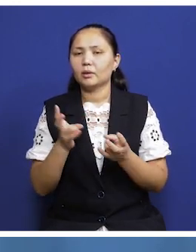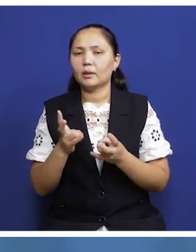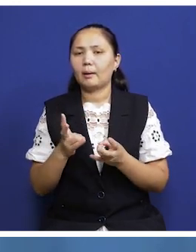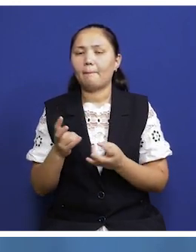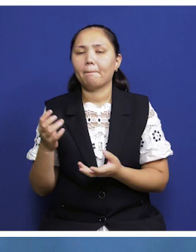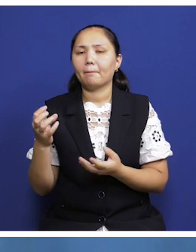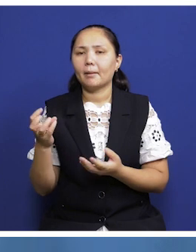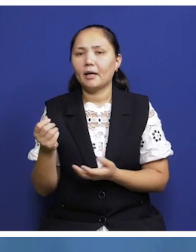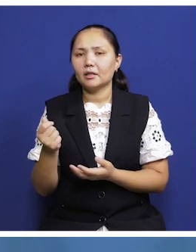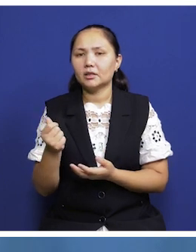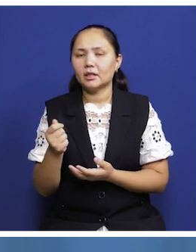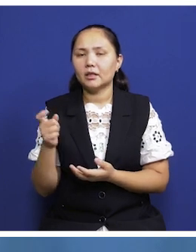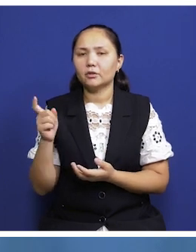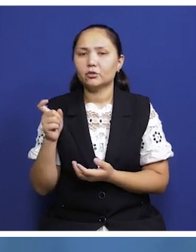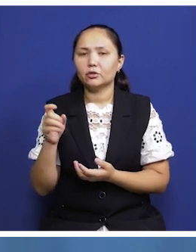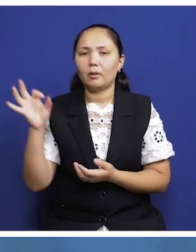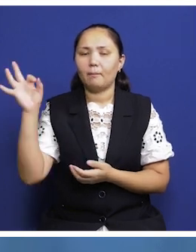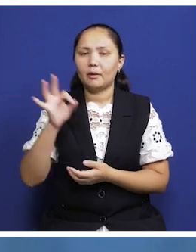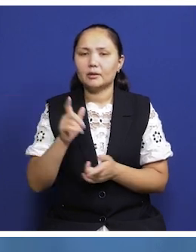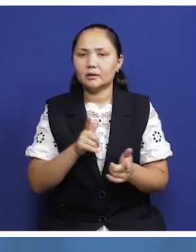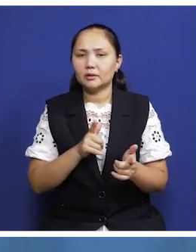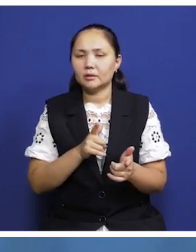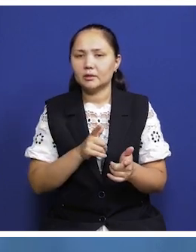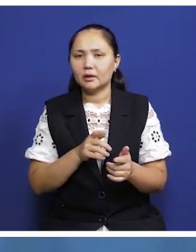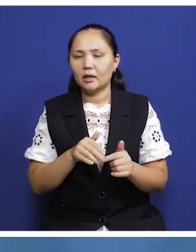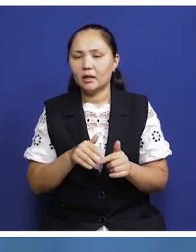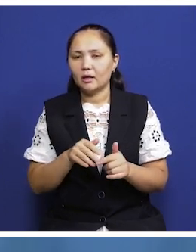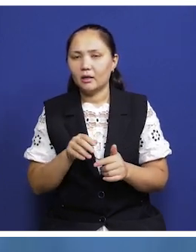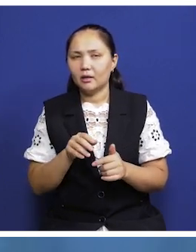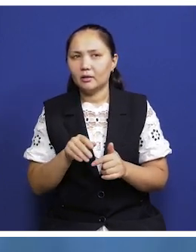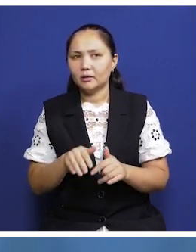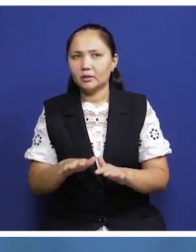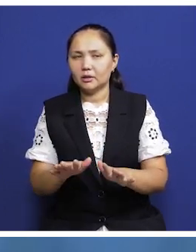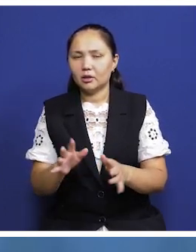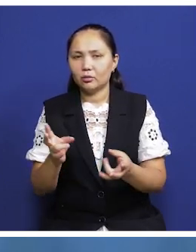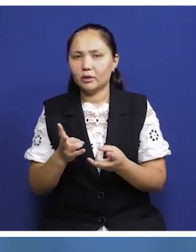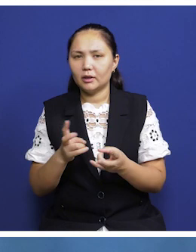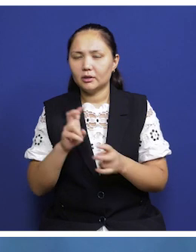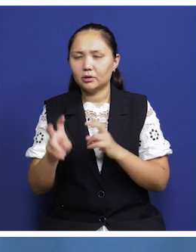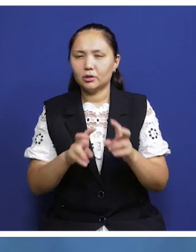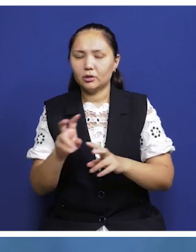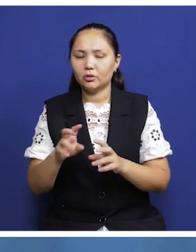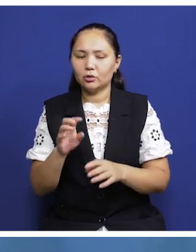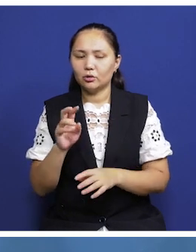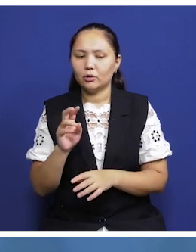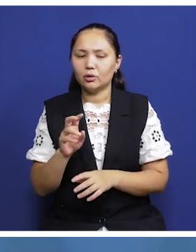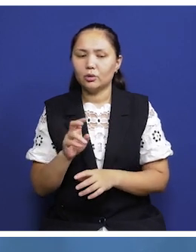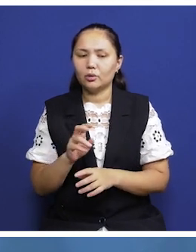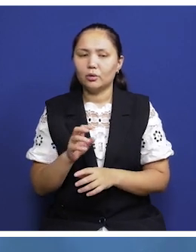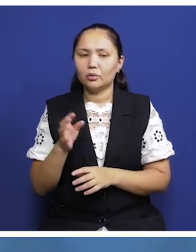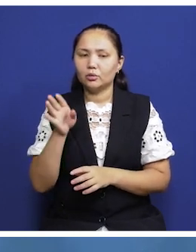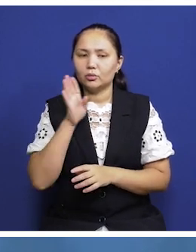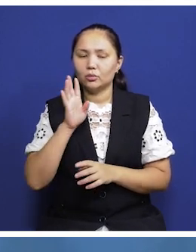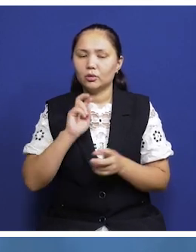де, бірақ ауыз су мәселесін біз 100% бітіріп отырмыз. Біз зерттеу жасап, талдау жасап отырмыз. Осы ауыз су мәселесі